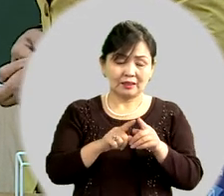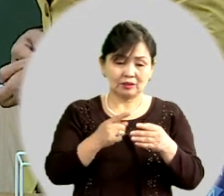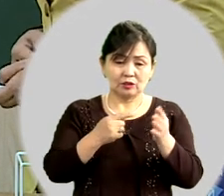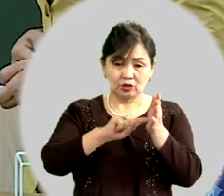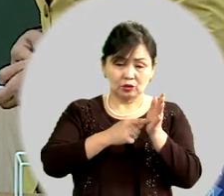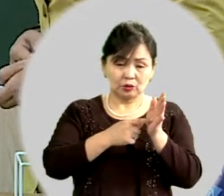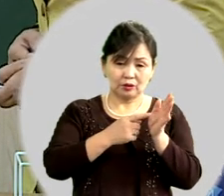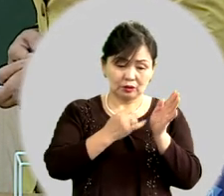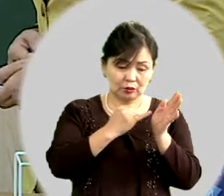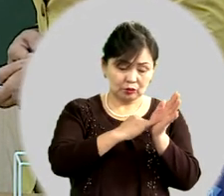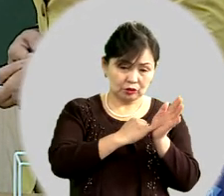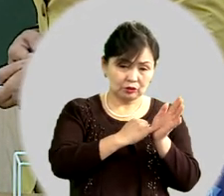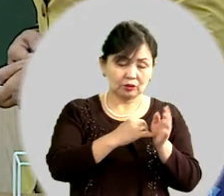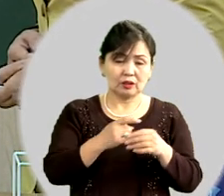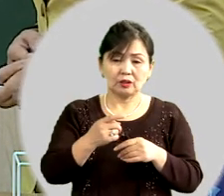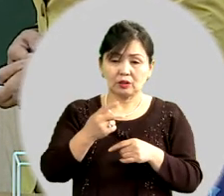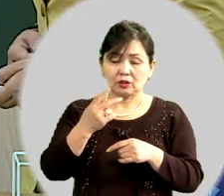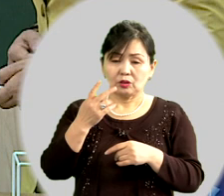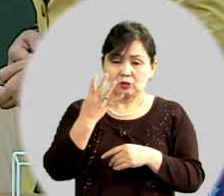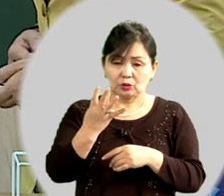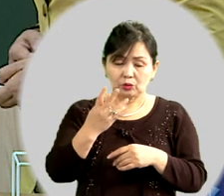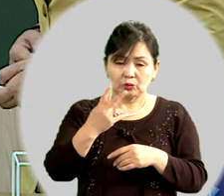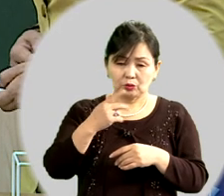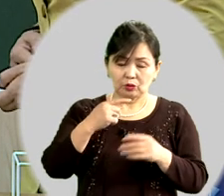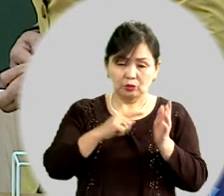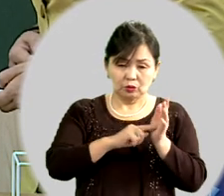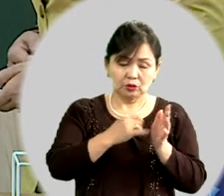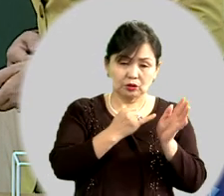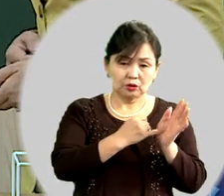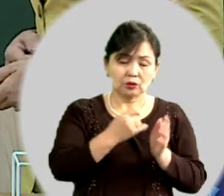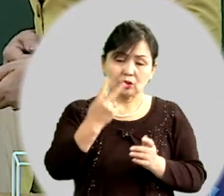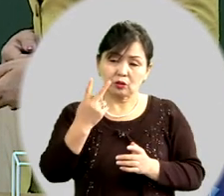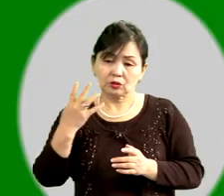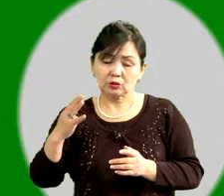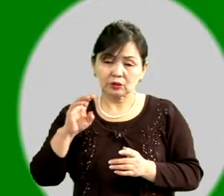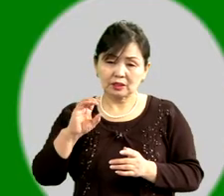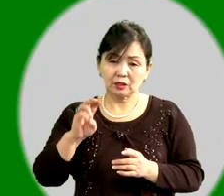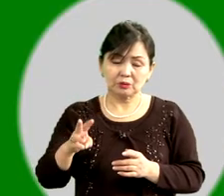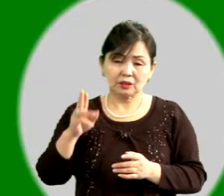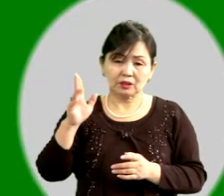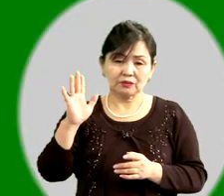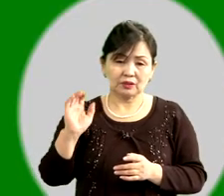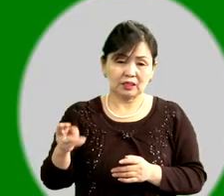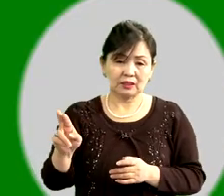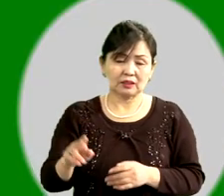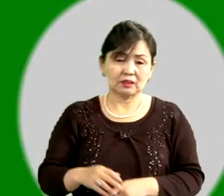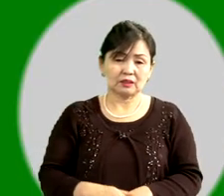6 дахин хэсэг нь 64-ийн 24 см квадрат. 2